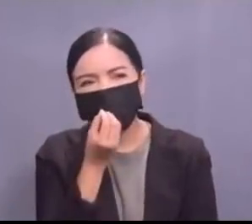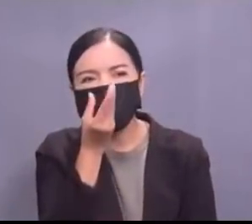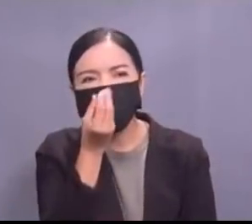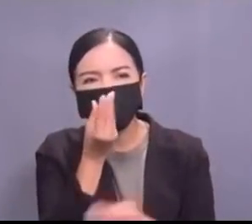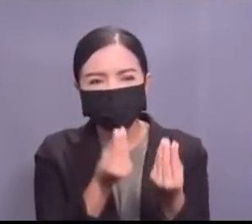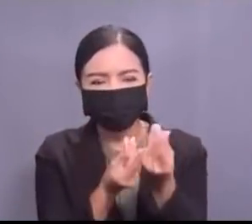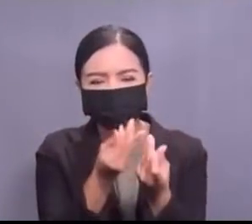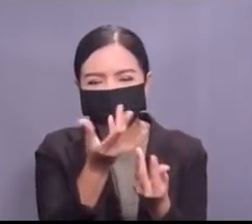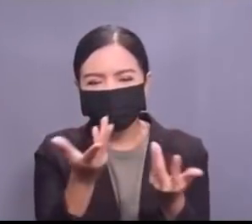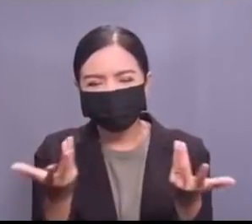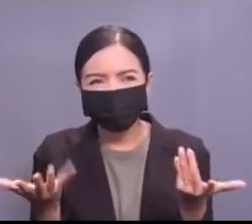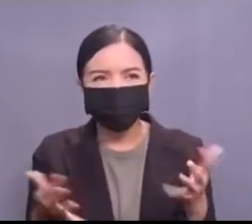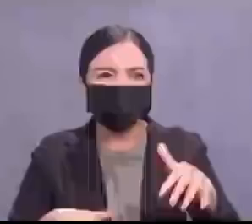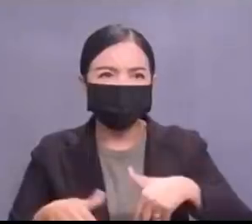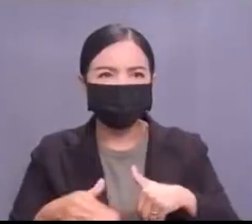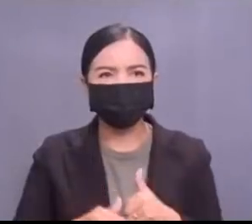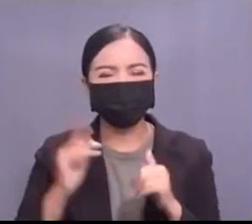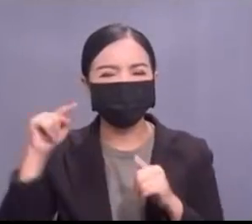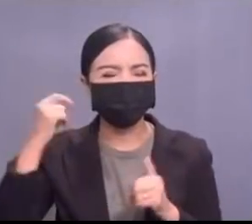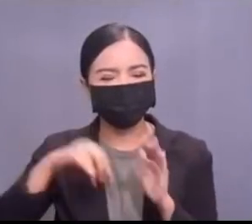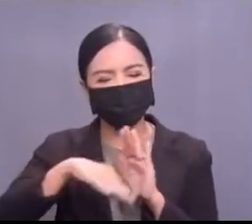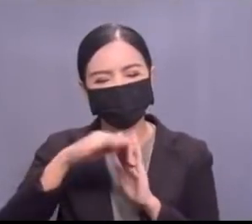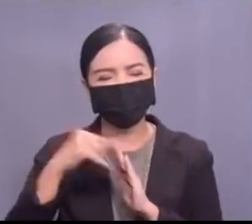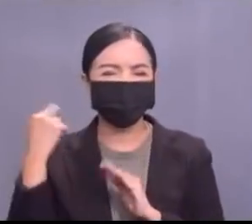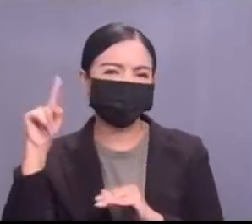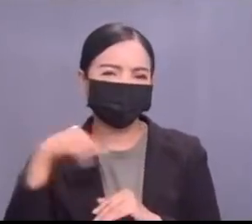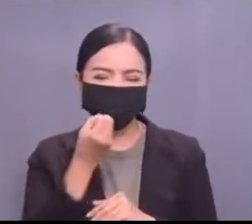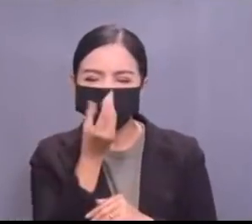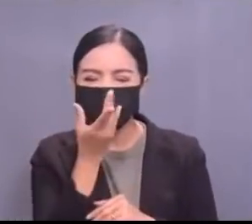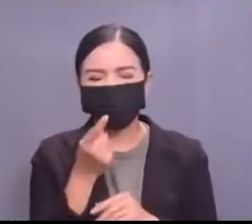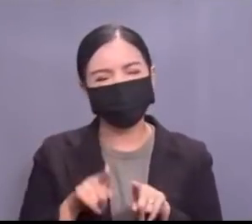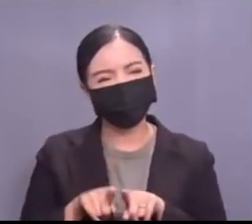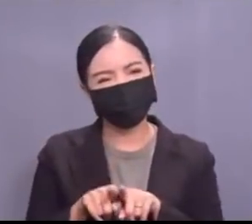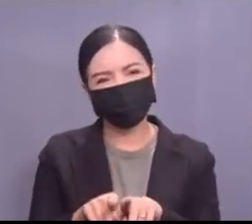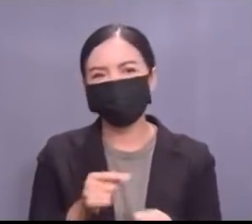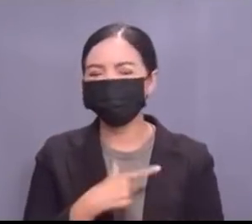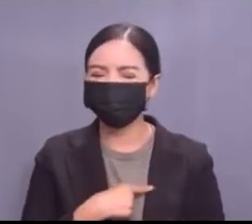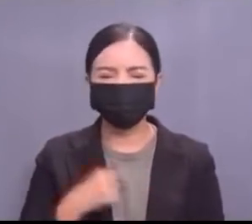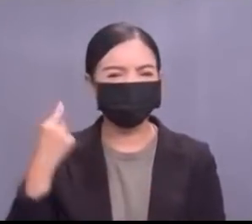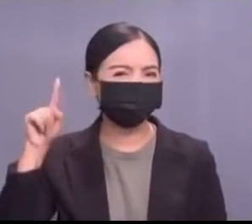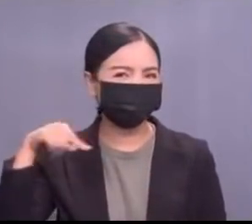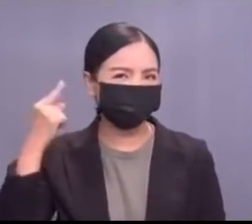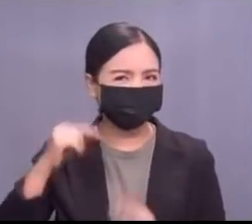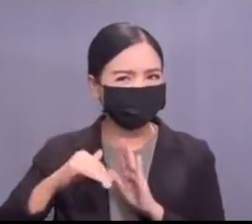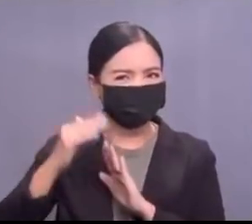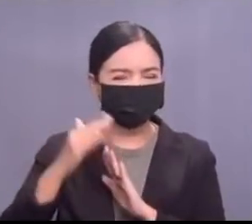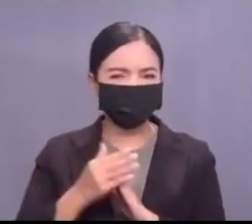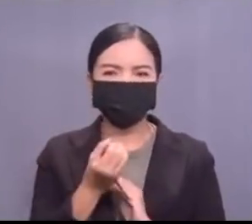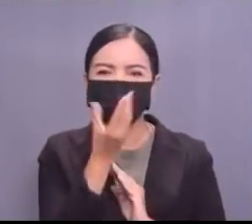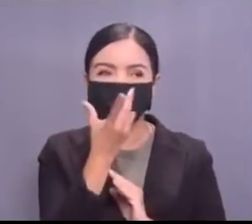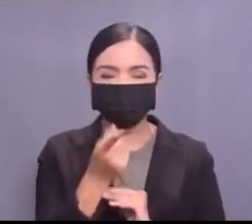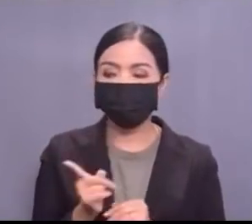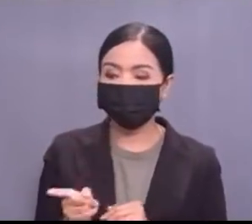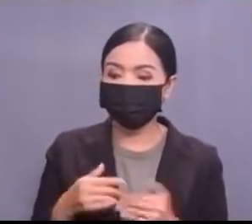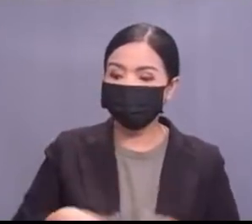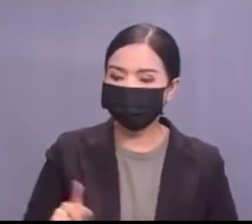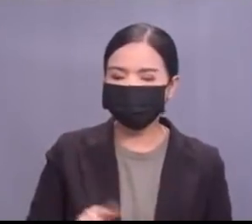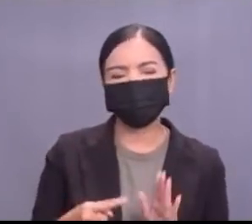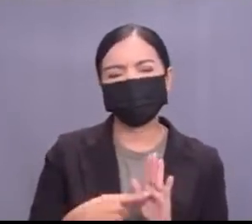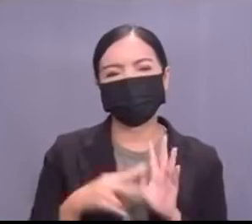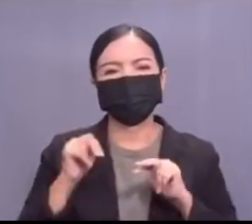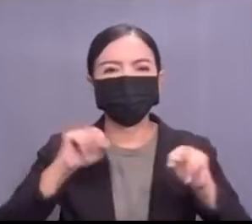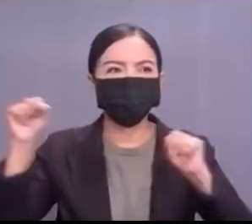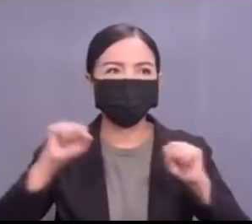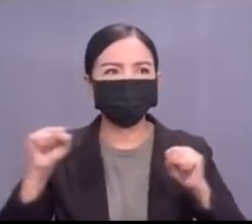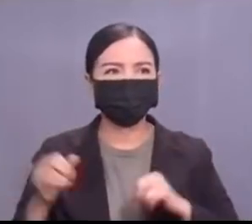ครับดูผู้คนสาวเหนือกับดอกไม้มันคู่กันนะสาวเหนือกับดอกไม ้ คุณคนที่ไหนเนี่ยคุณเนื้อชาวคนที่ไหน คนนครสวรรค์ค่ะ